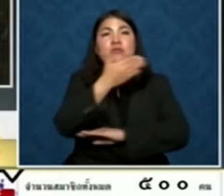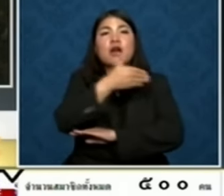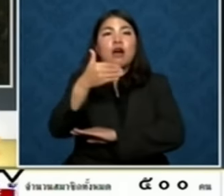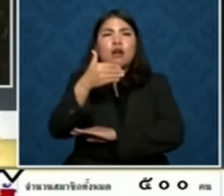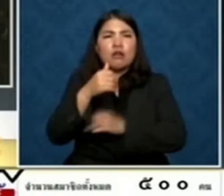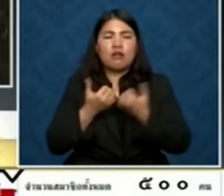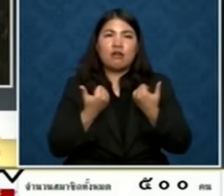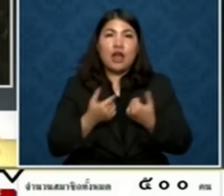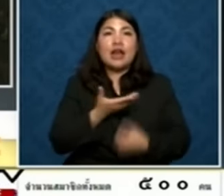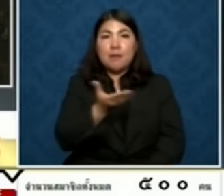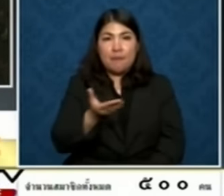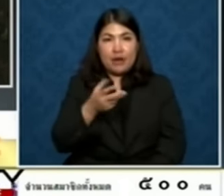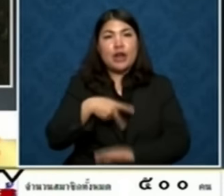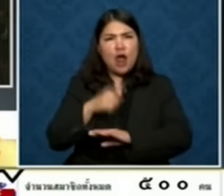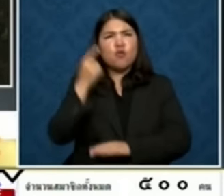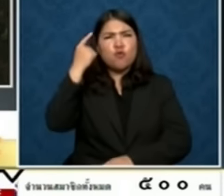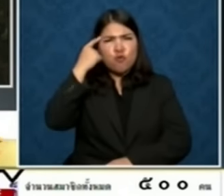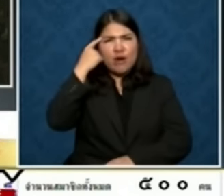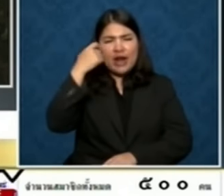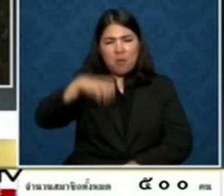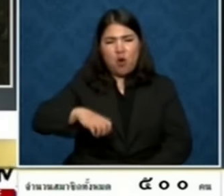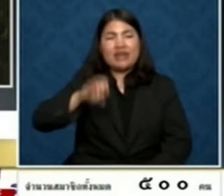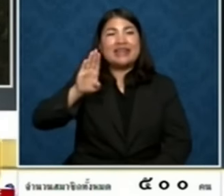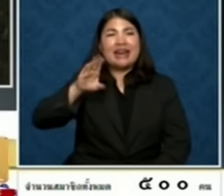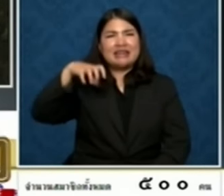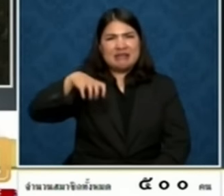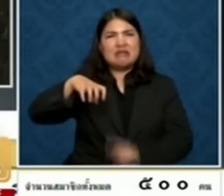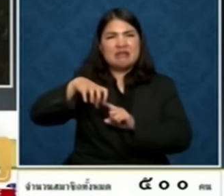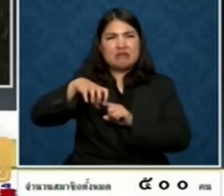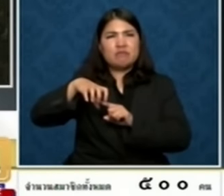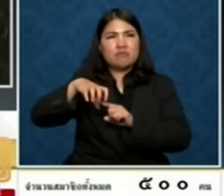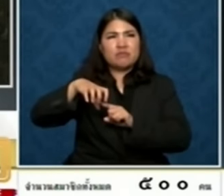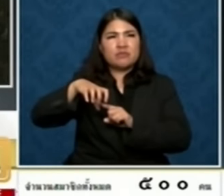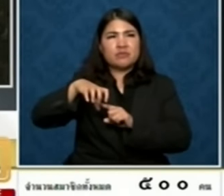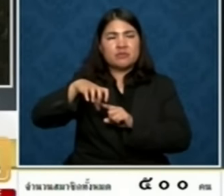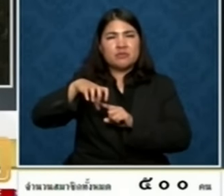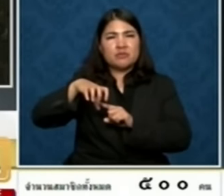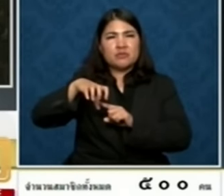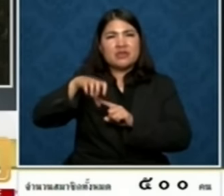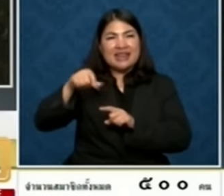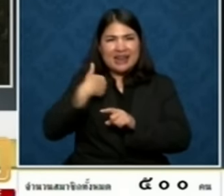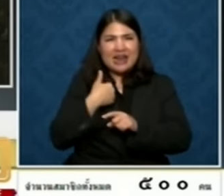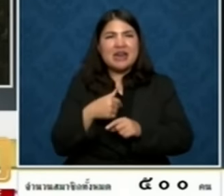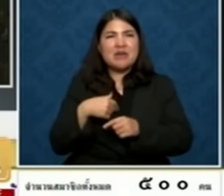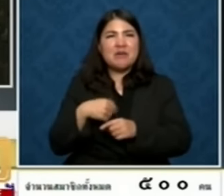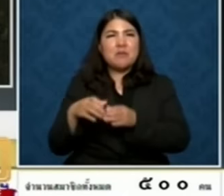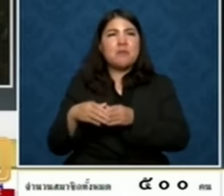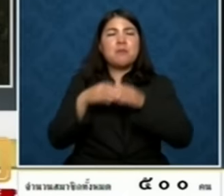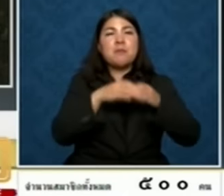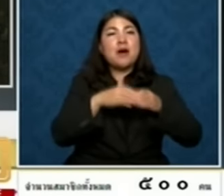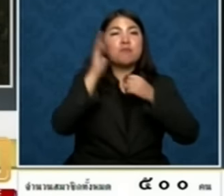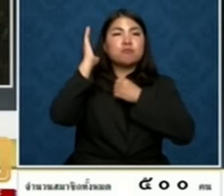ยศร้อยตำรวจตรีอดีตปลัดกระทรวงกลาโหมซึ่งบอลเหล่านี้ข้ามไปเล่นง่ายมากไม่มีการตรวจของด่านไม่